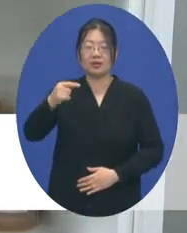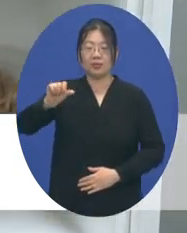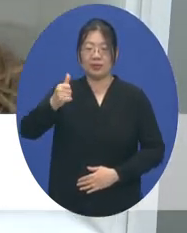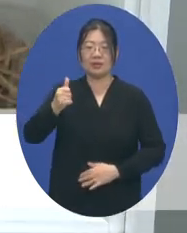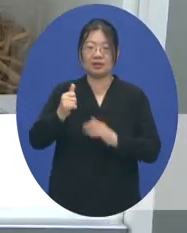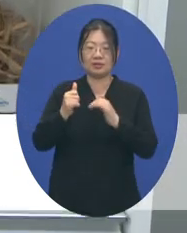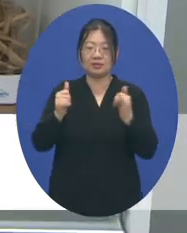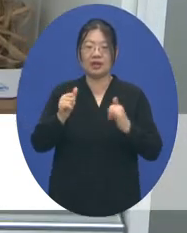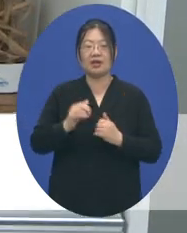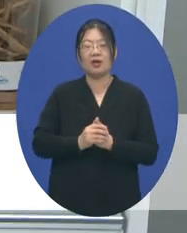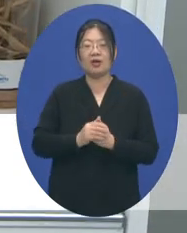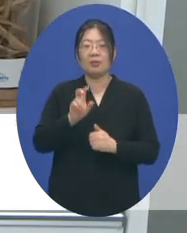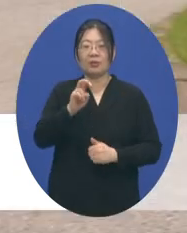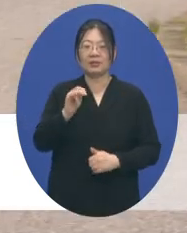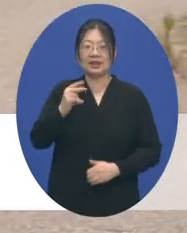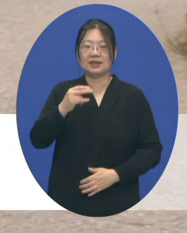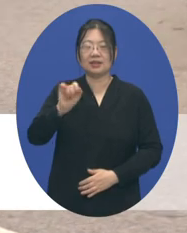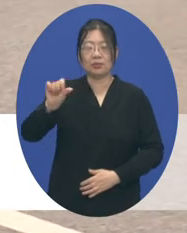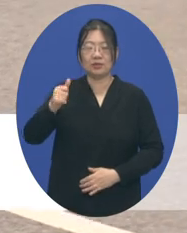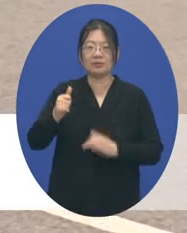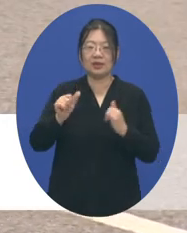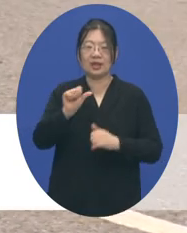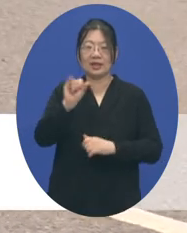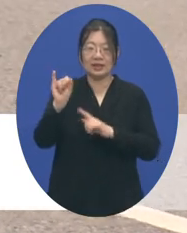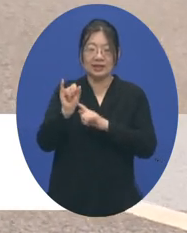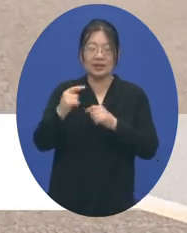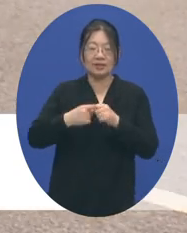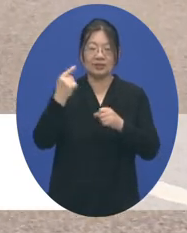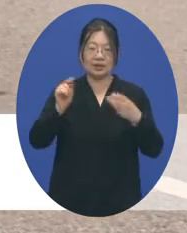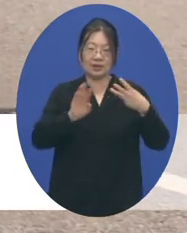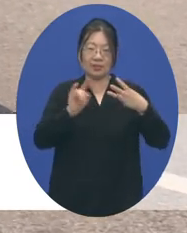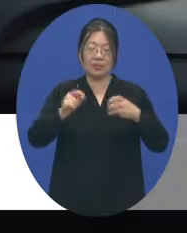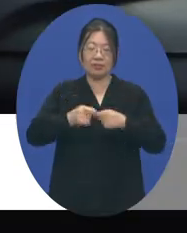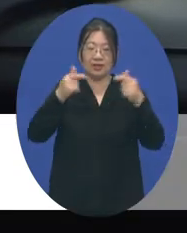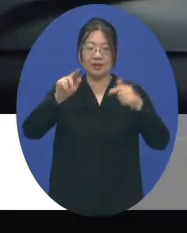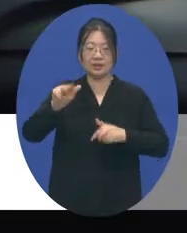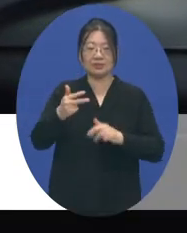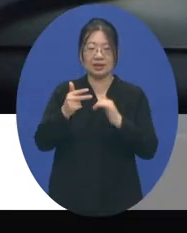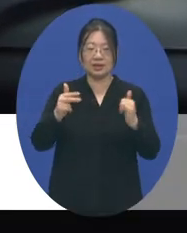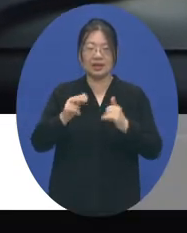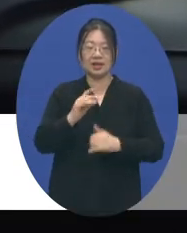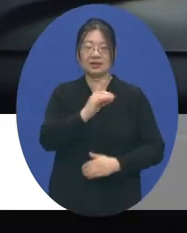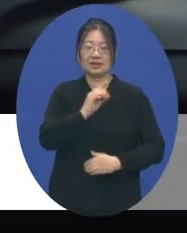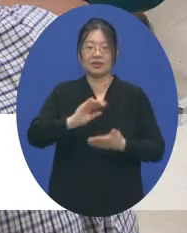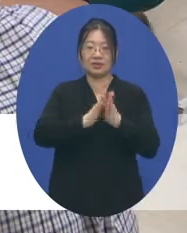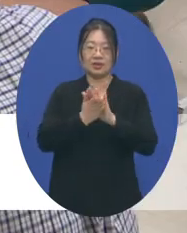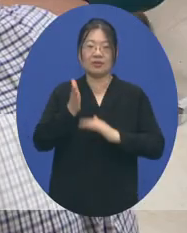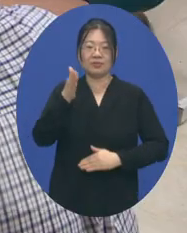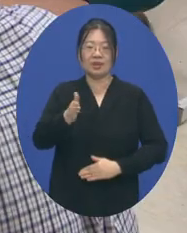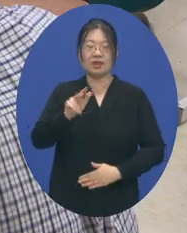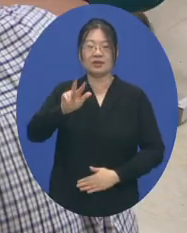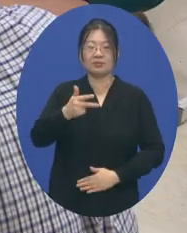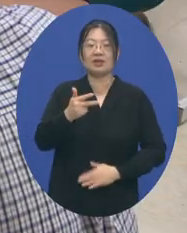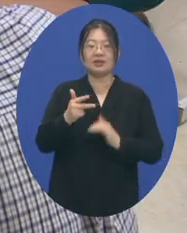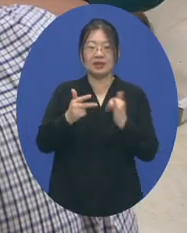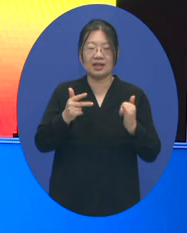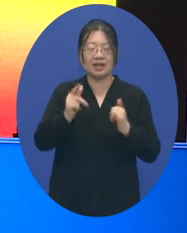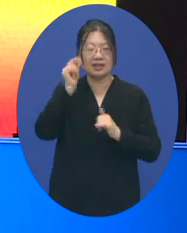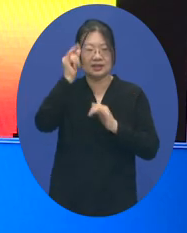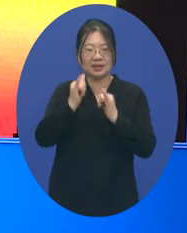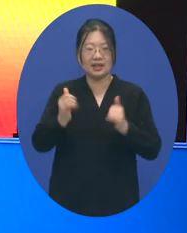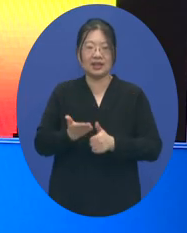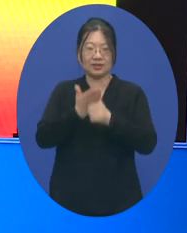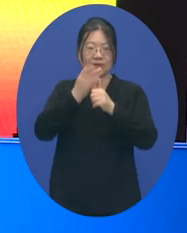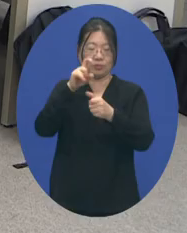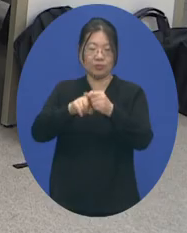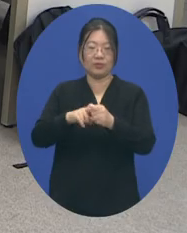1,500명, 모빌리티 200명, 인공지능은 지난해보다 3배 이상 확대한 700명, 디지털 전환 분야는 700명 인재 양성을 목표로